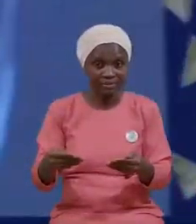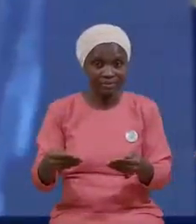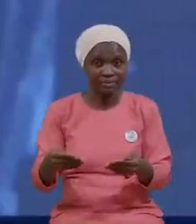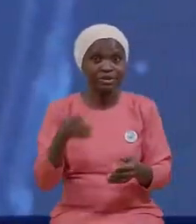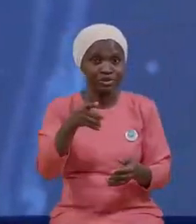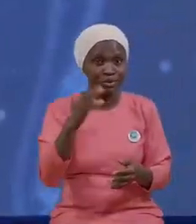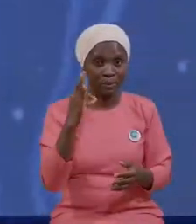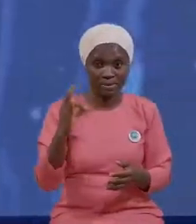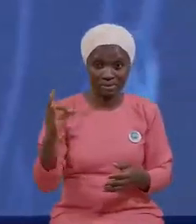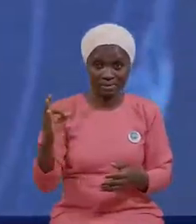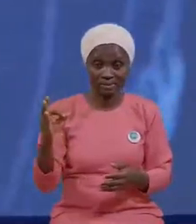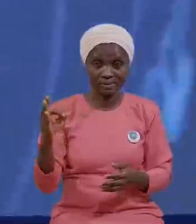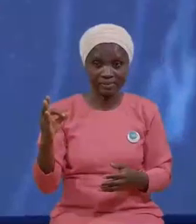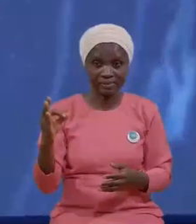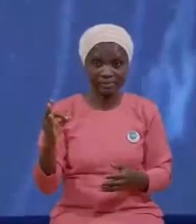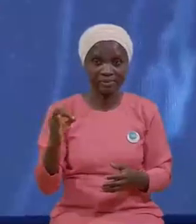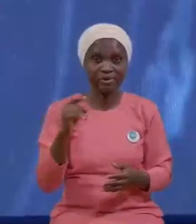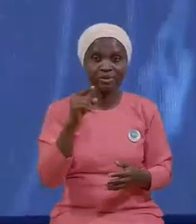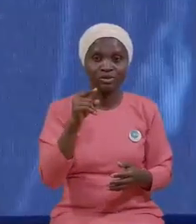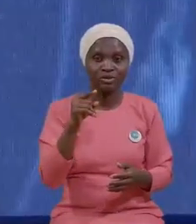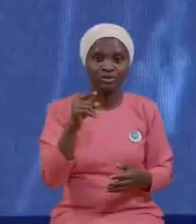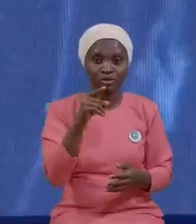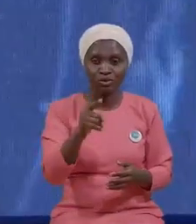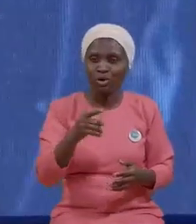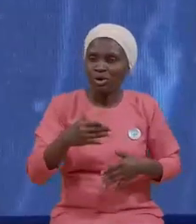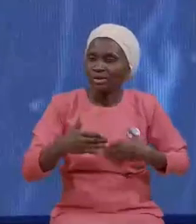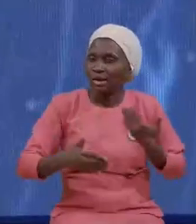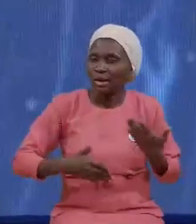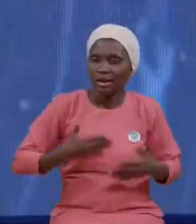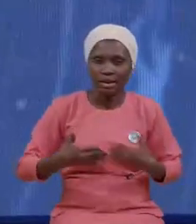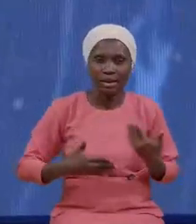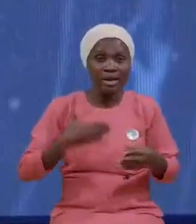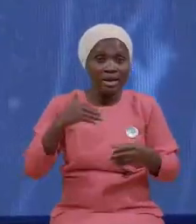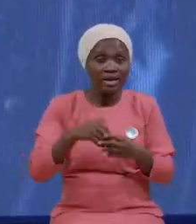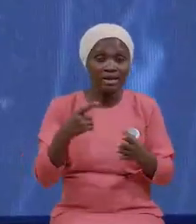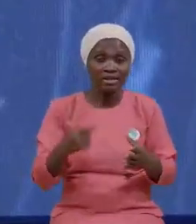tu prendras plaisir à l'évangile de la paix.